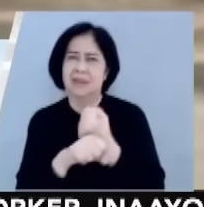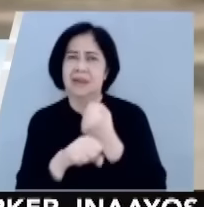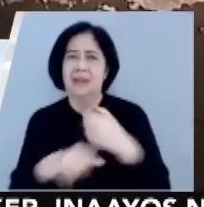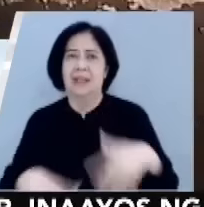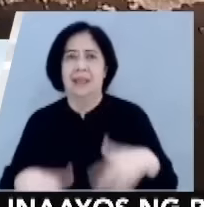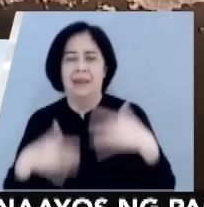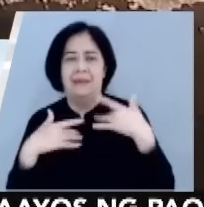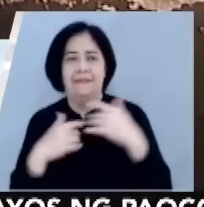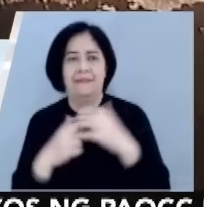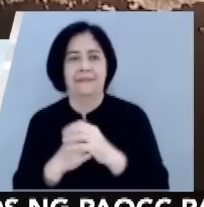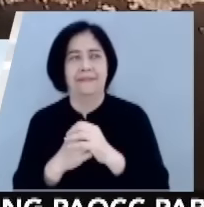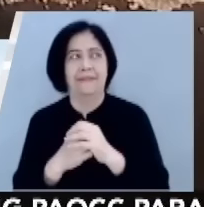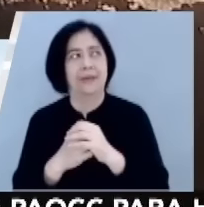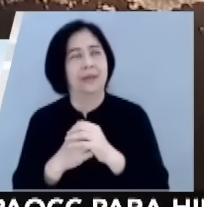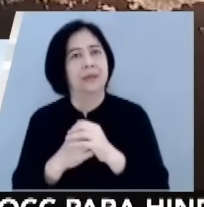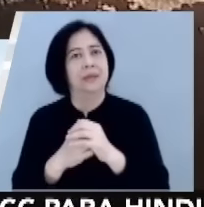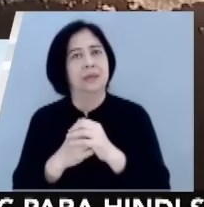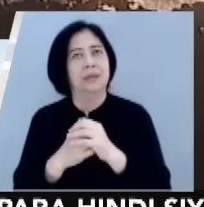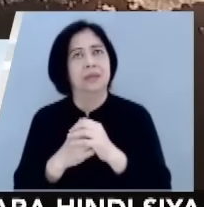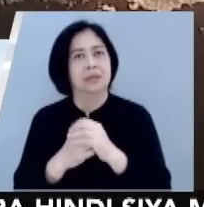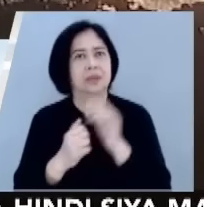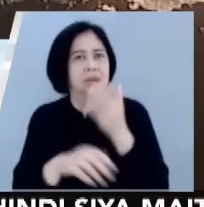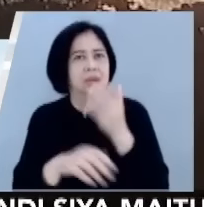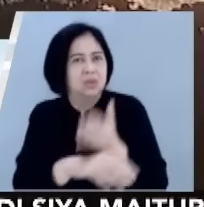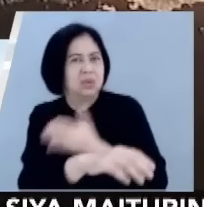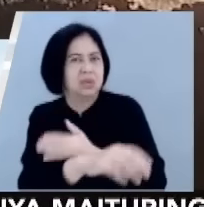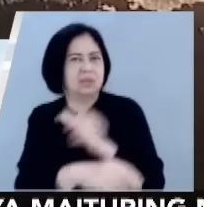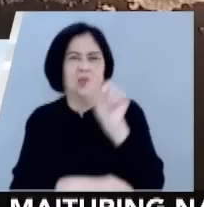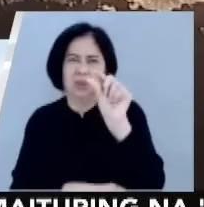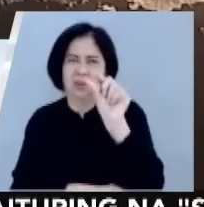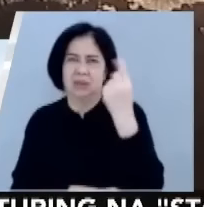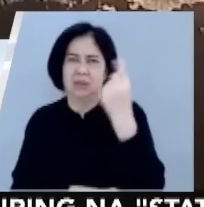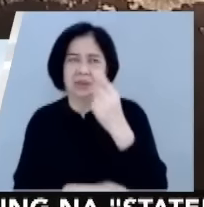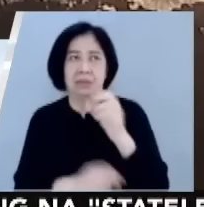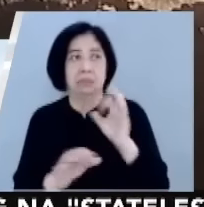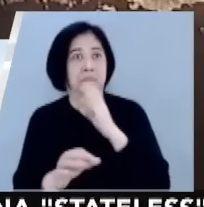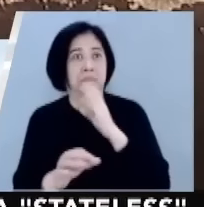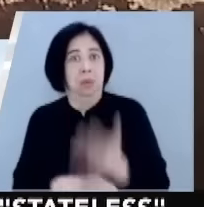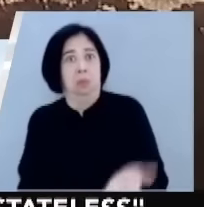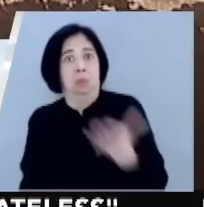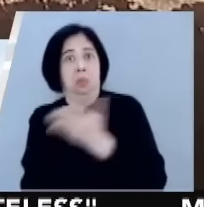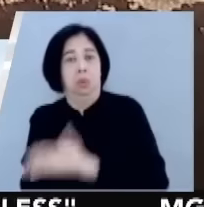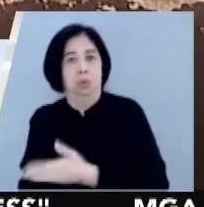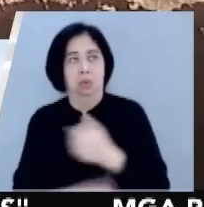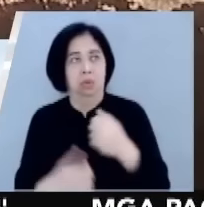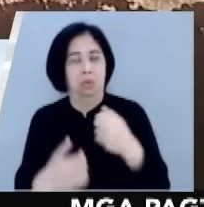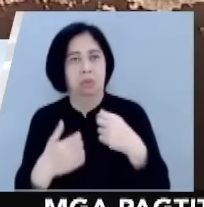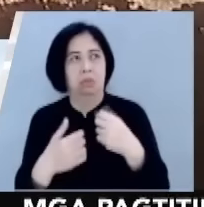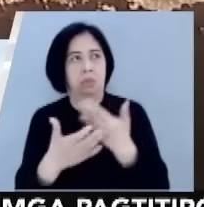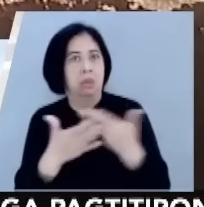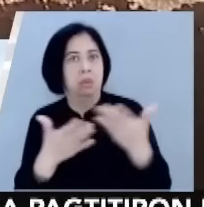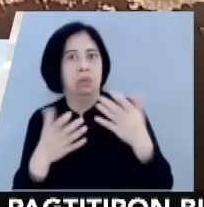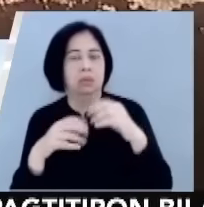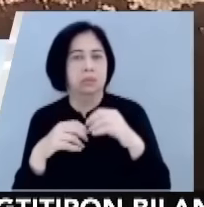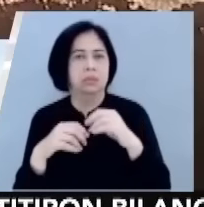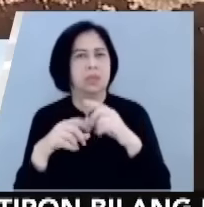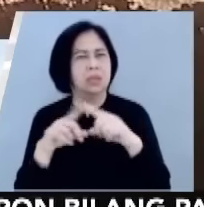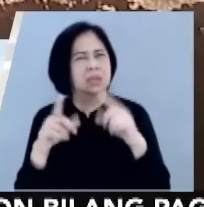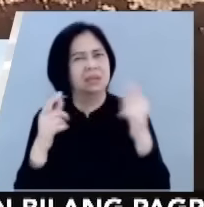po, konti lang. Kasi kung sasabing inunlad, meron ako naipundar na ganito. Pero hanggang ngayon po,